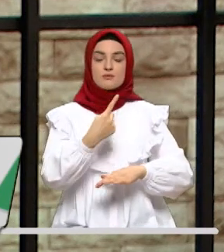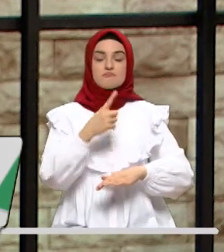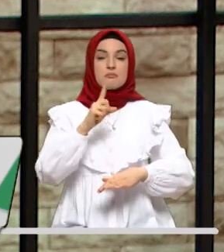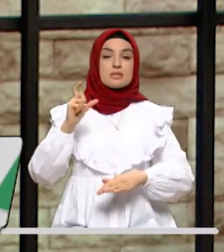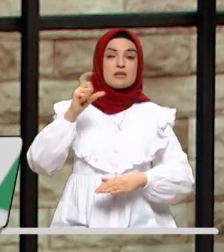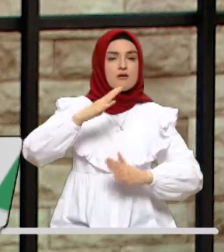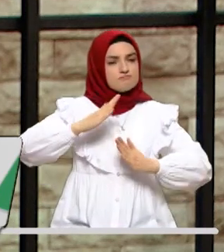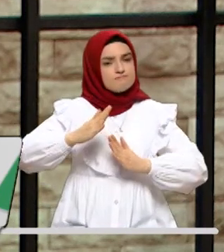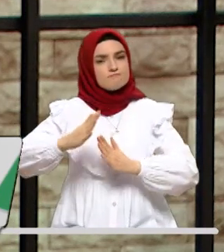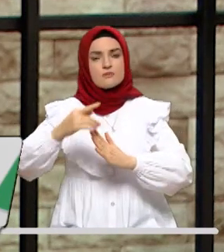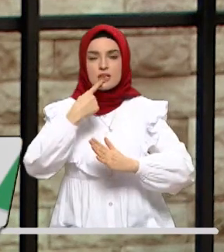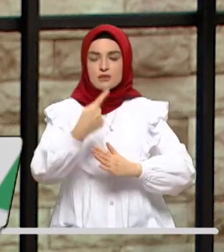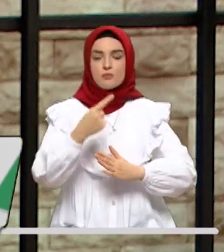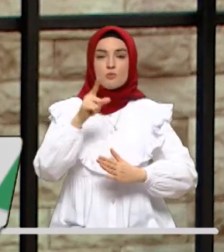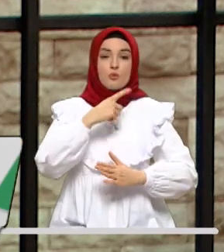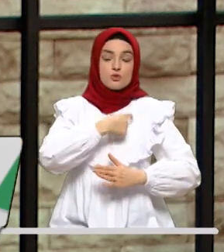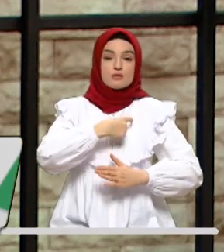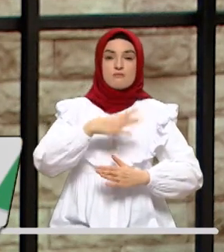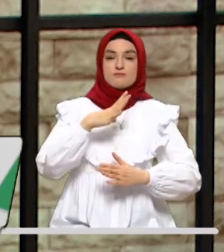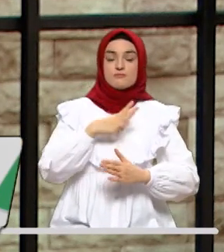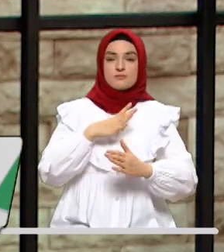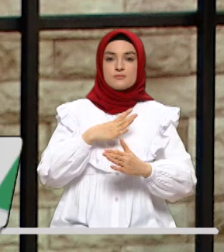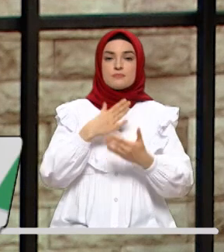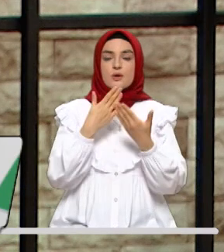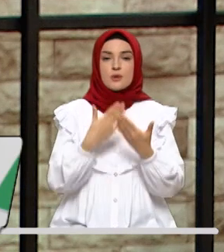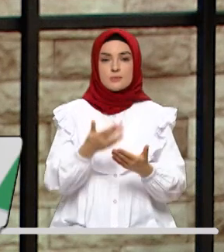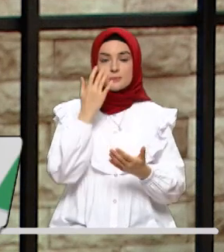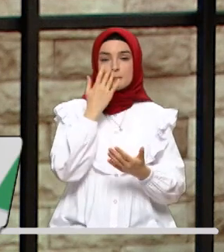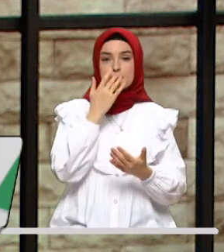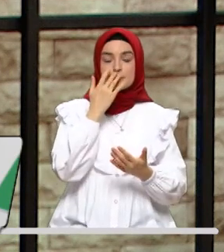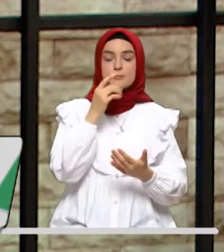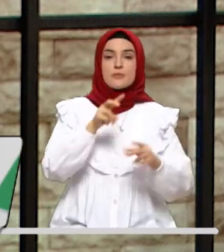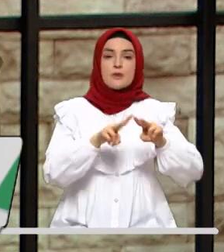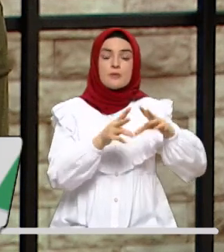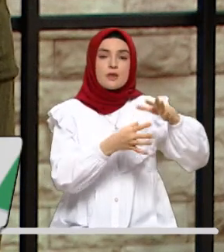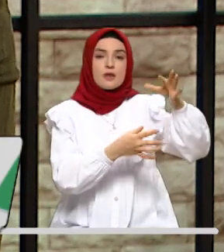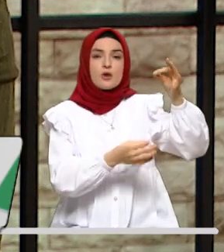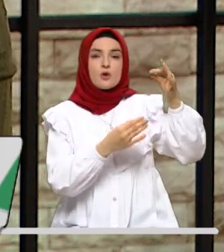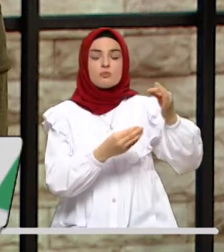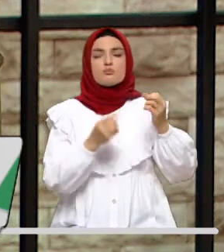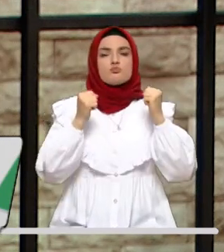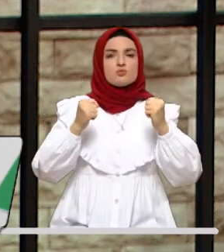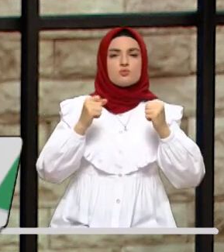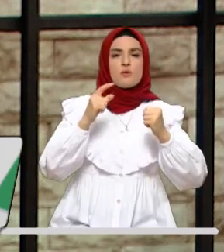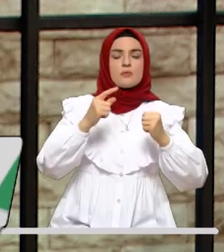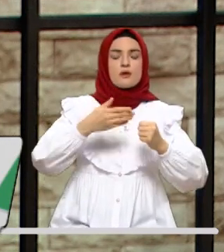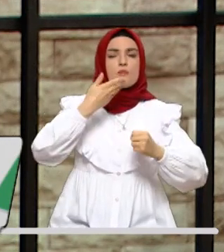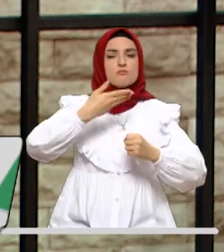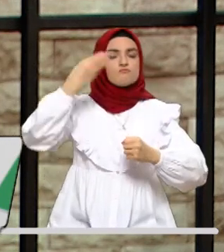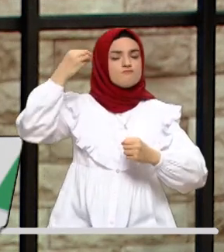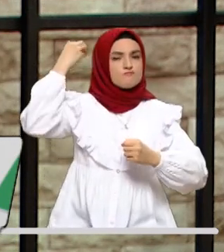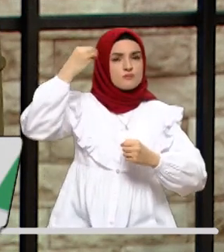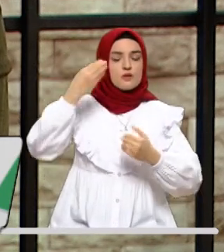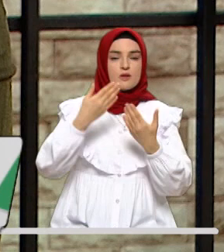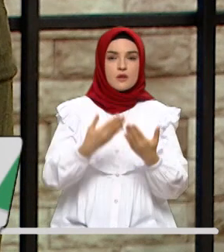kıldırdı. Böyle özellikle birisi. Aynı zamanda Mehmet Akif güçlü bir vaaz. Aynı zamanda Mehmet